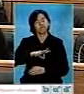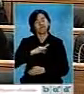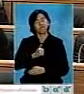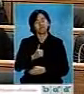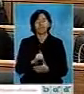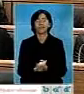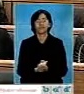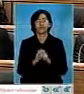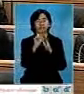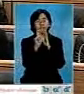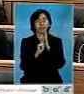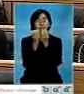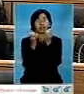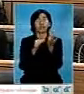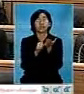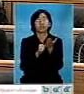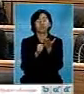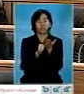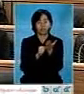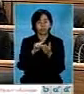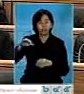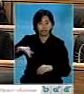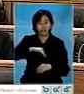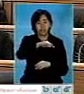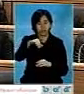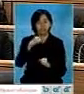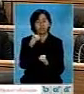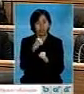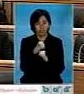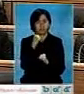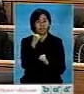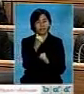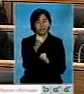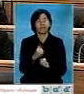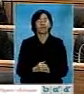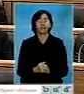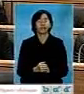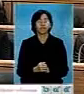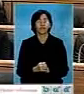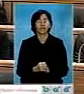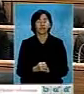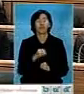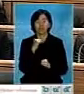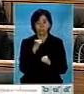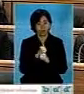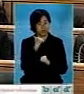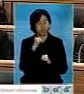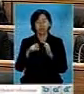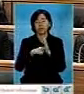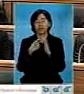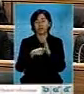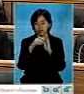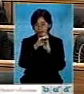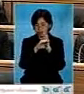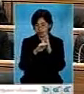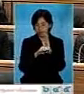การแก้ไขรัฐธรรมนูญเป็นเรื่องที่เราสามารถทำได้ด้วยหลักการและเหตุผลรัฐธรรมนูญ